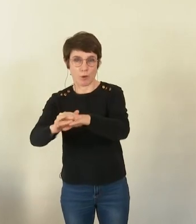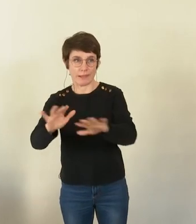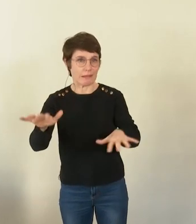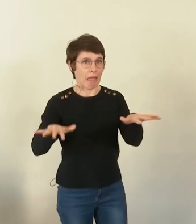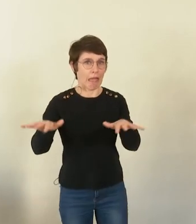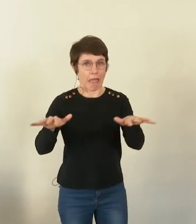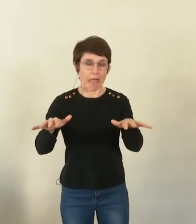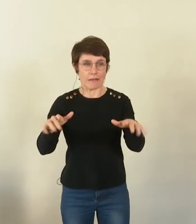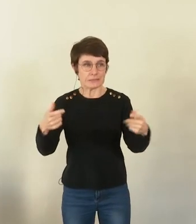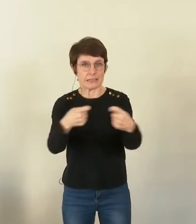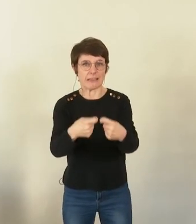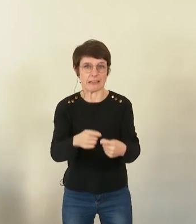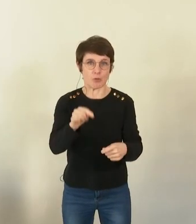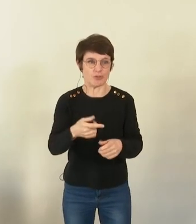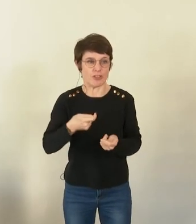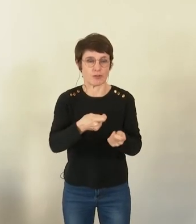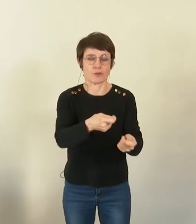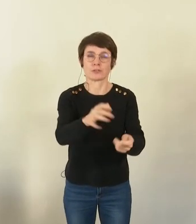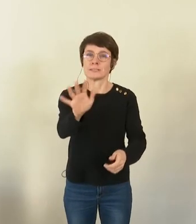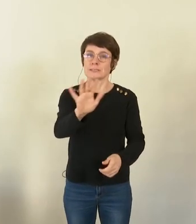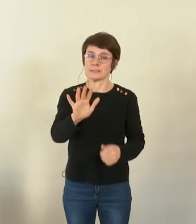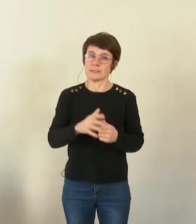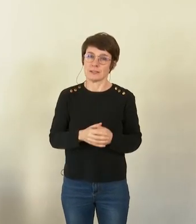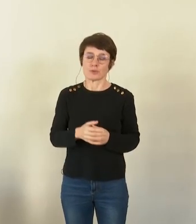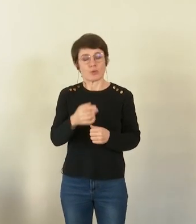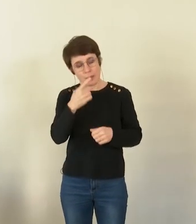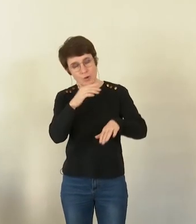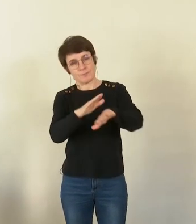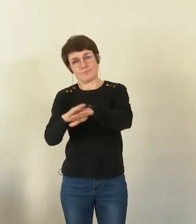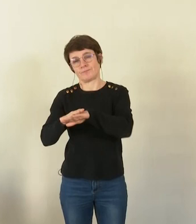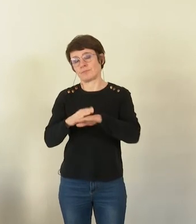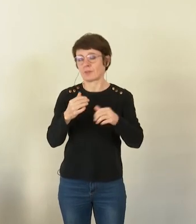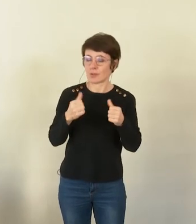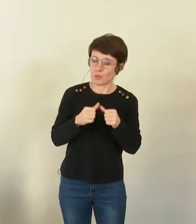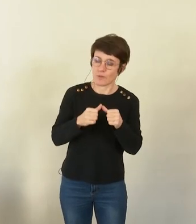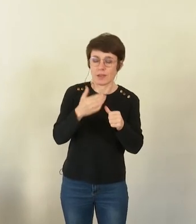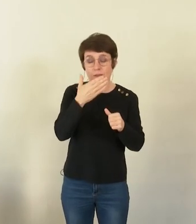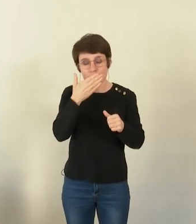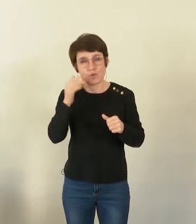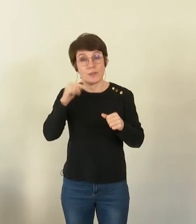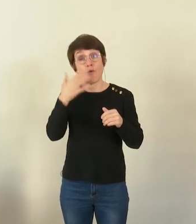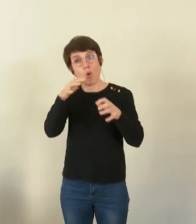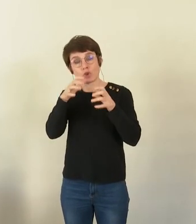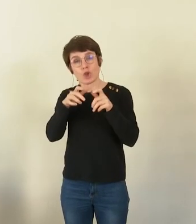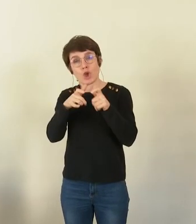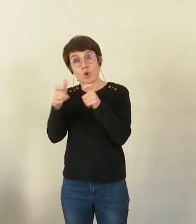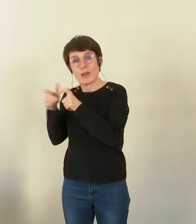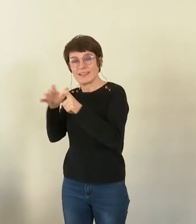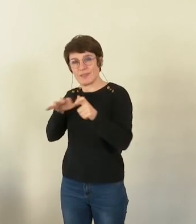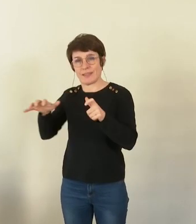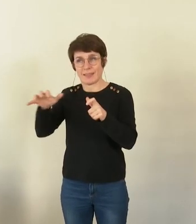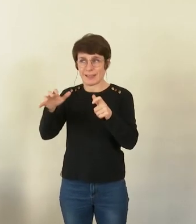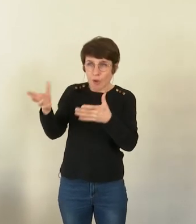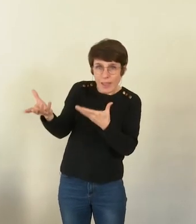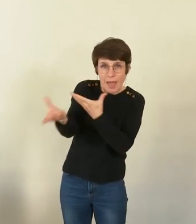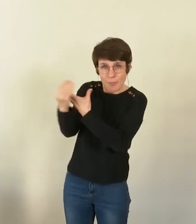message celui de l'ouverture ouvrez cette expérimentation à d'autres collectivités territoriales vous parlez de désordres globaux